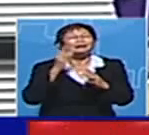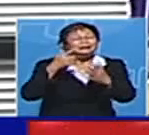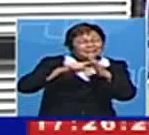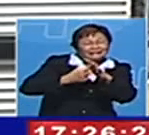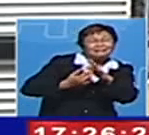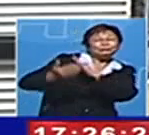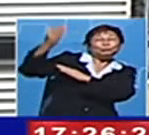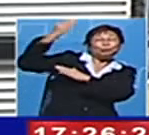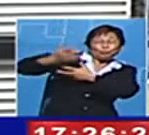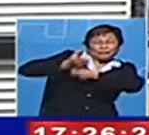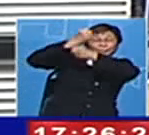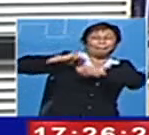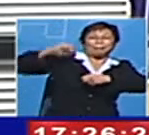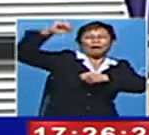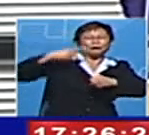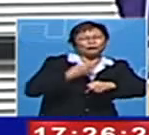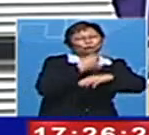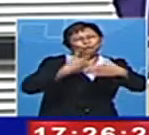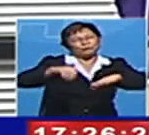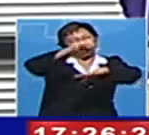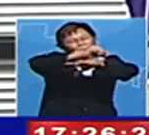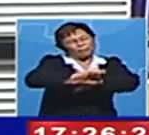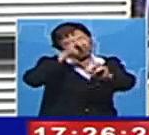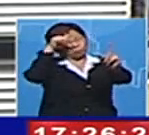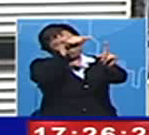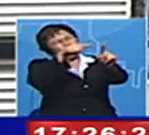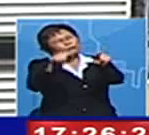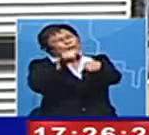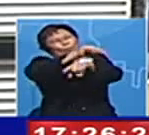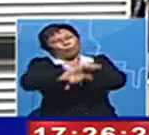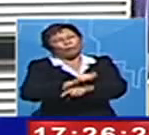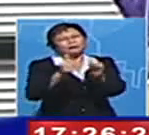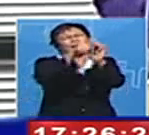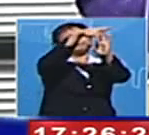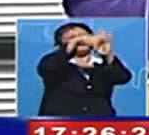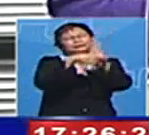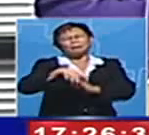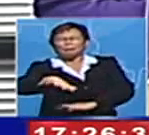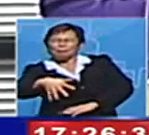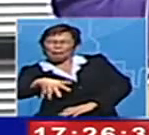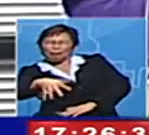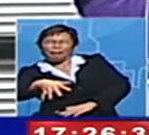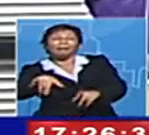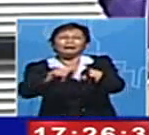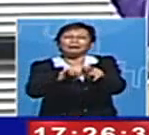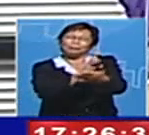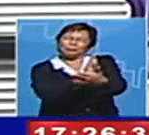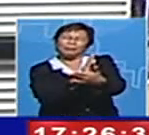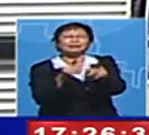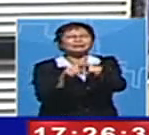kemerdekaan kita telah mengamalkan objektif tersebut dengan prinsip kesederhanaan yang begitu